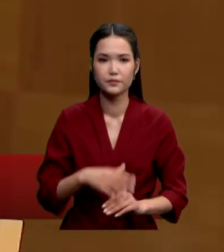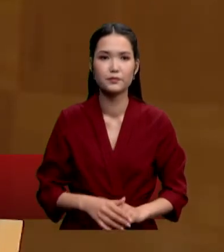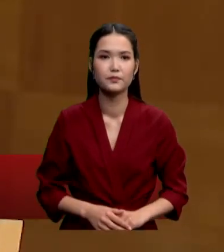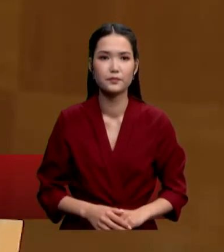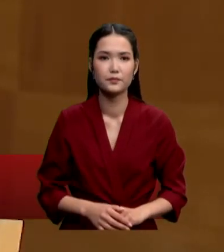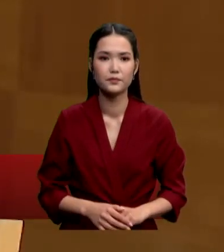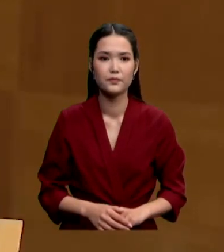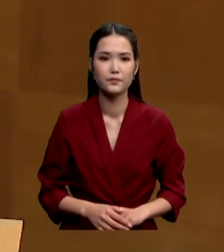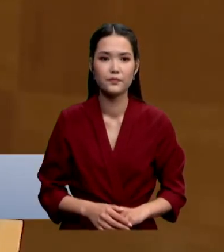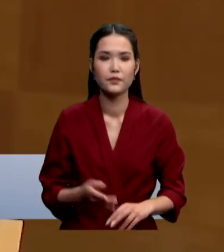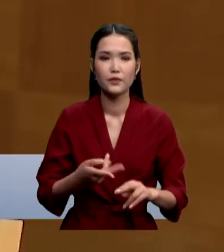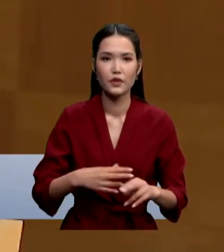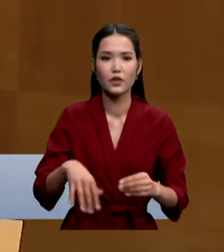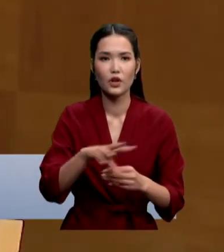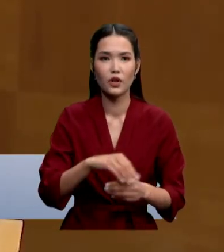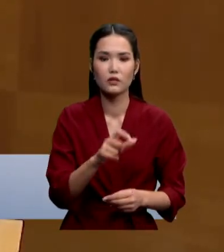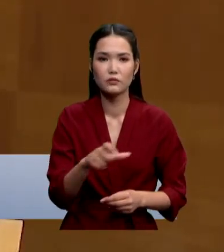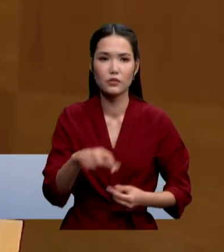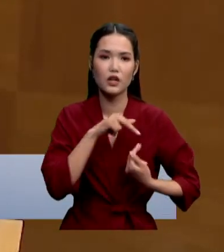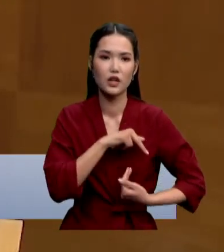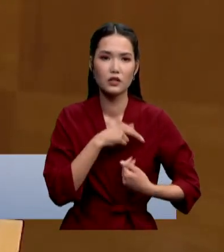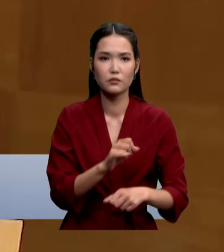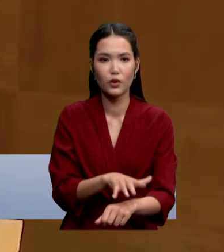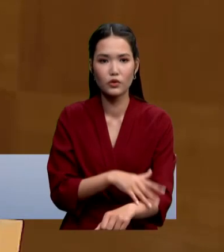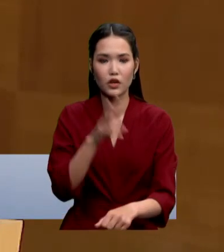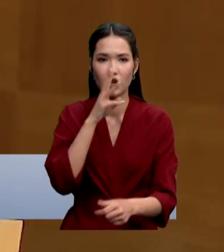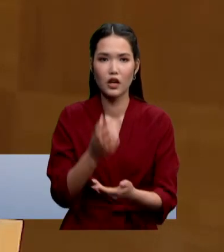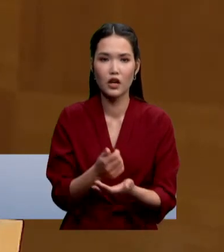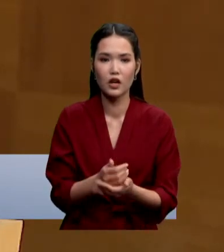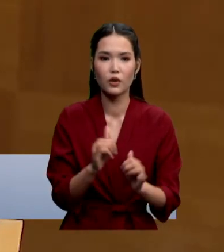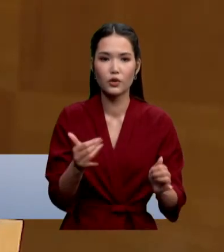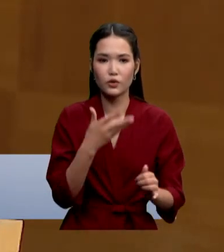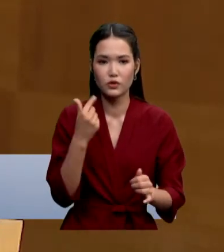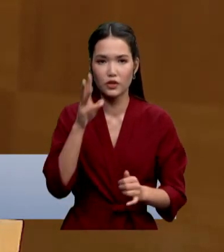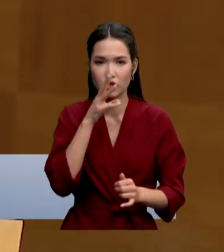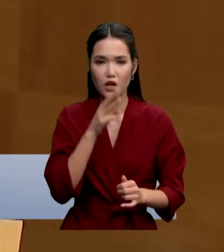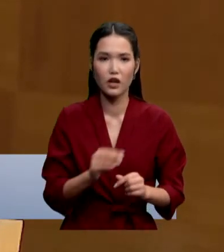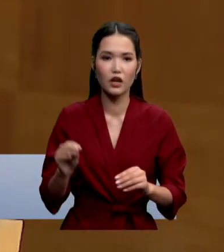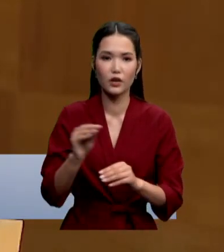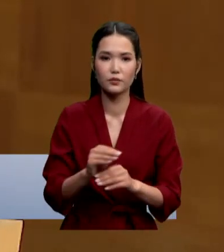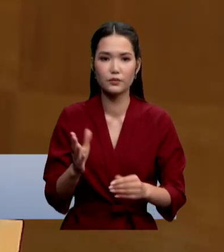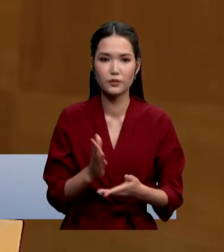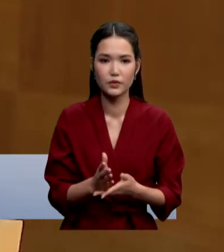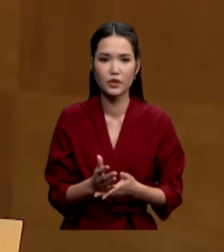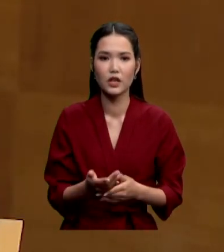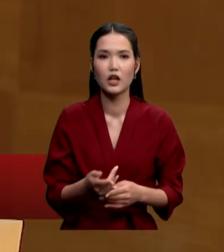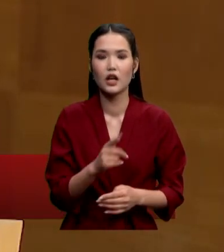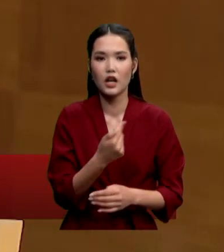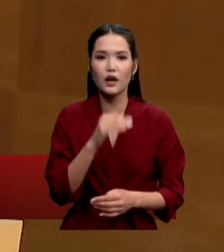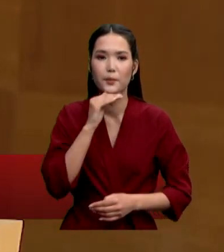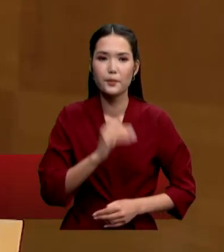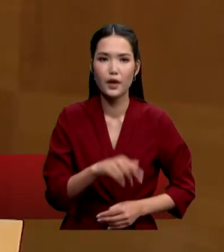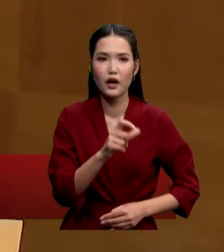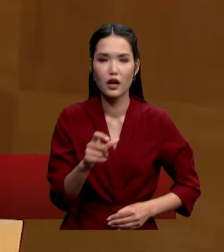Жанға бататын бір жайт, бұл аталған қызметкерлер әлі күнге дейін санат жоғарылап, жалақы өсіп жатқан ұстаздар, дәрігерлер сияқты мамандар